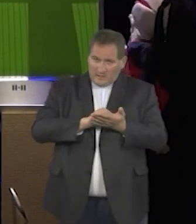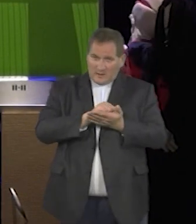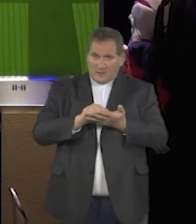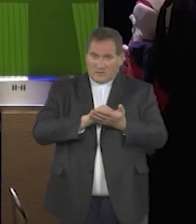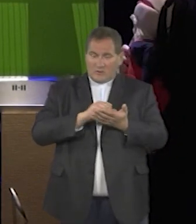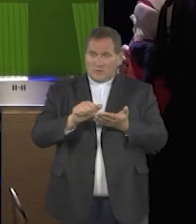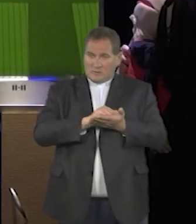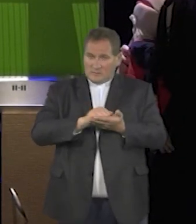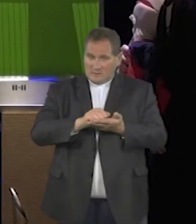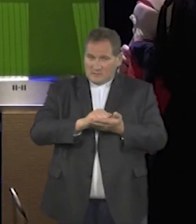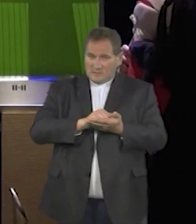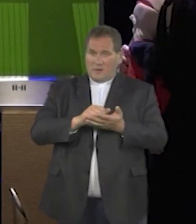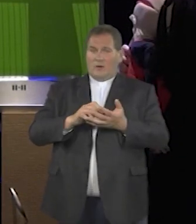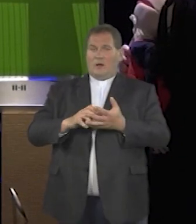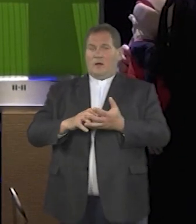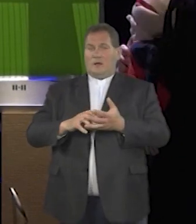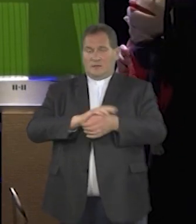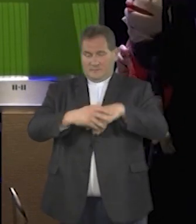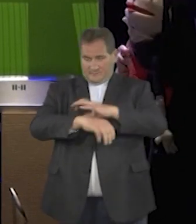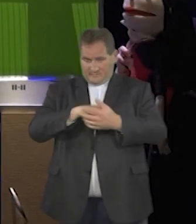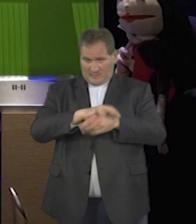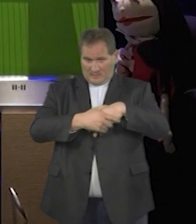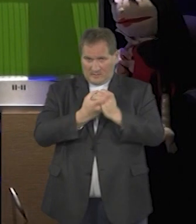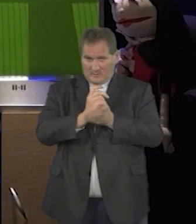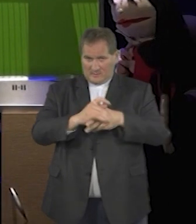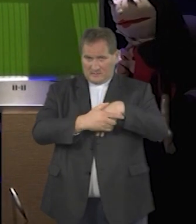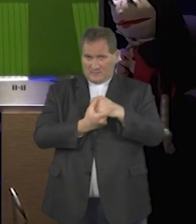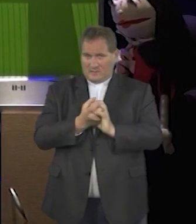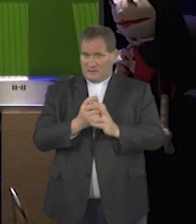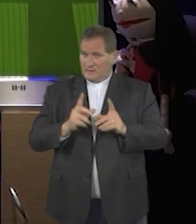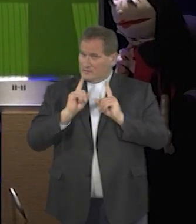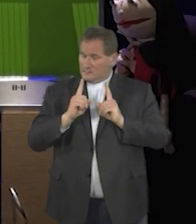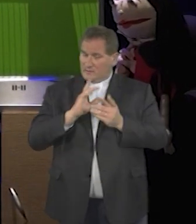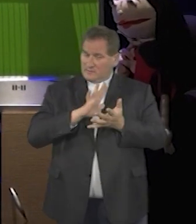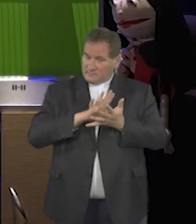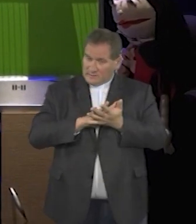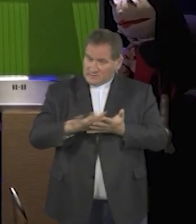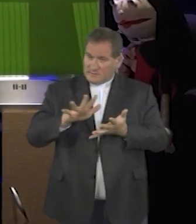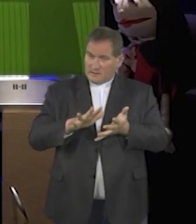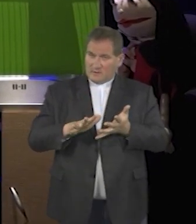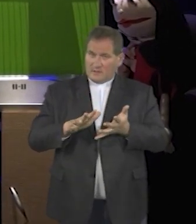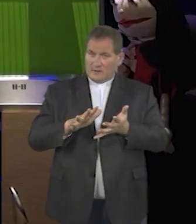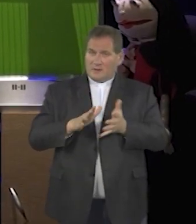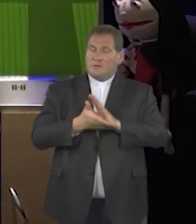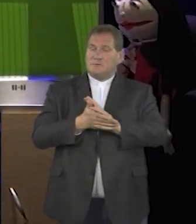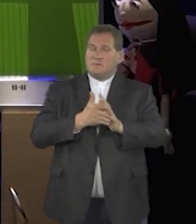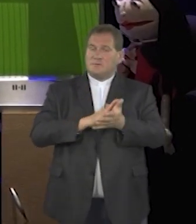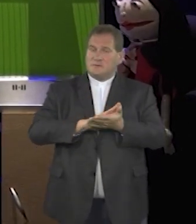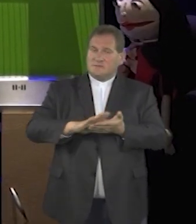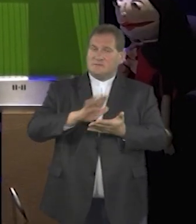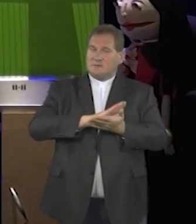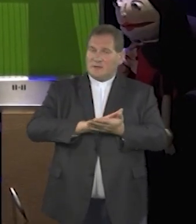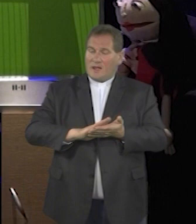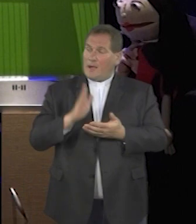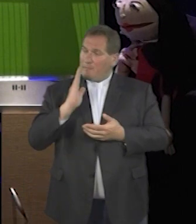wyszoruj piaskiem twe lice i swe ręce poumywaj. Niechaj będą czyste, potem przyjdź tu,